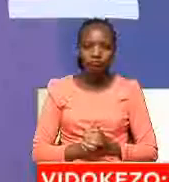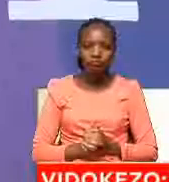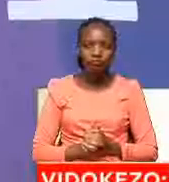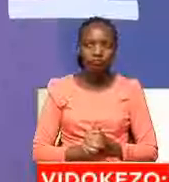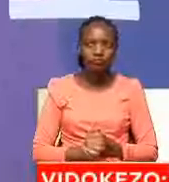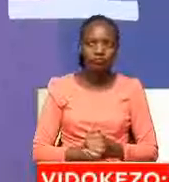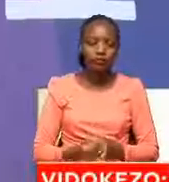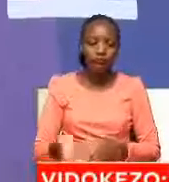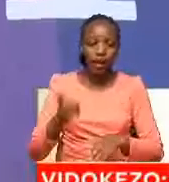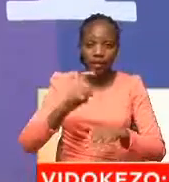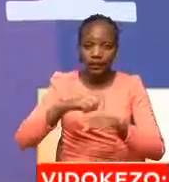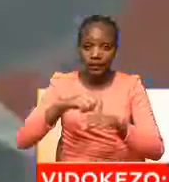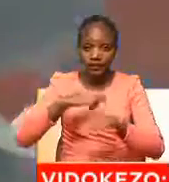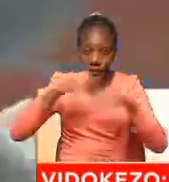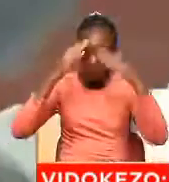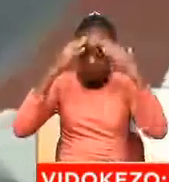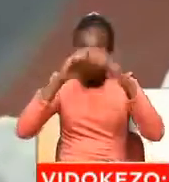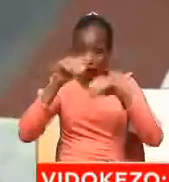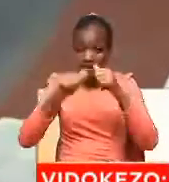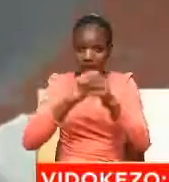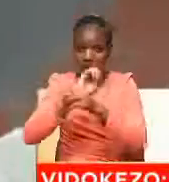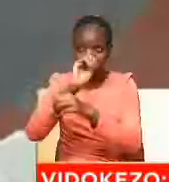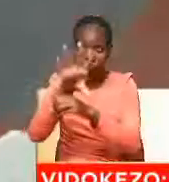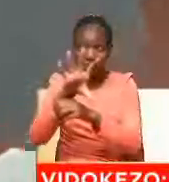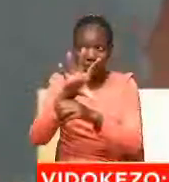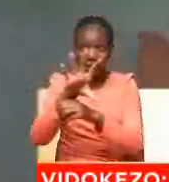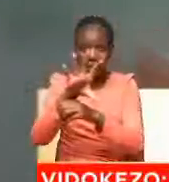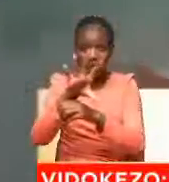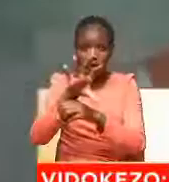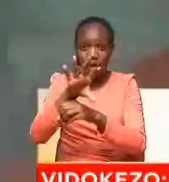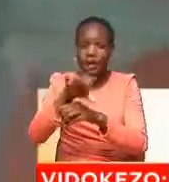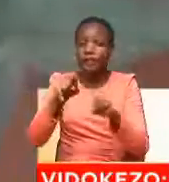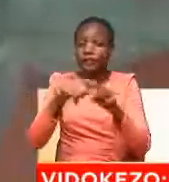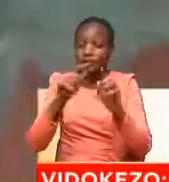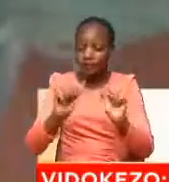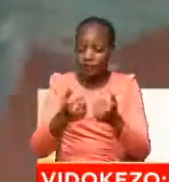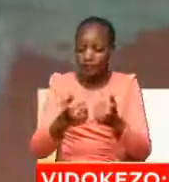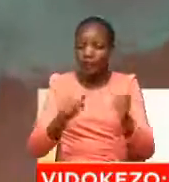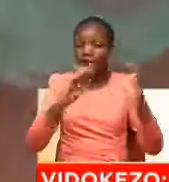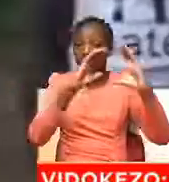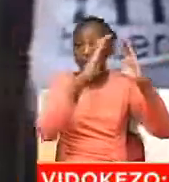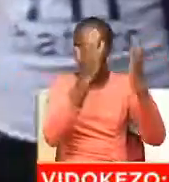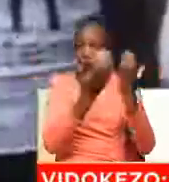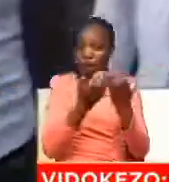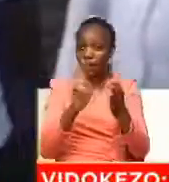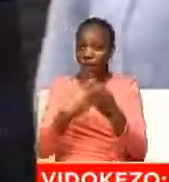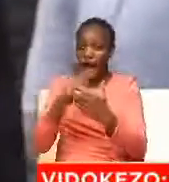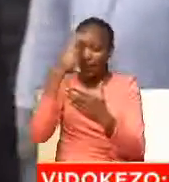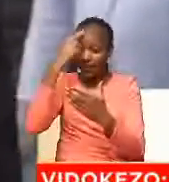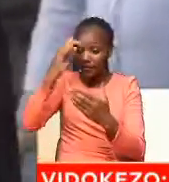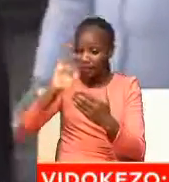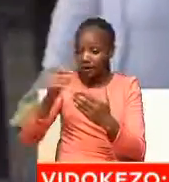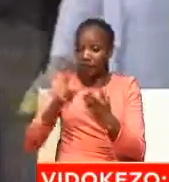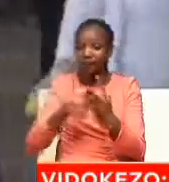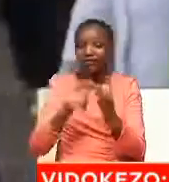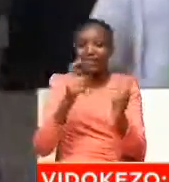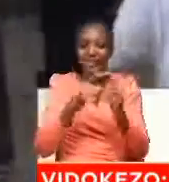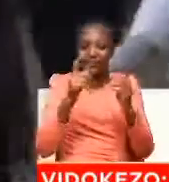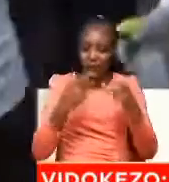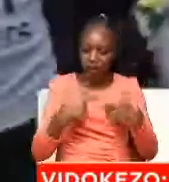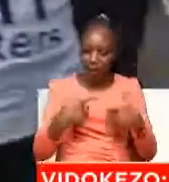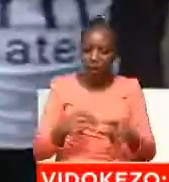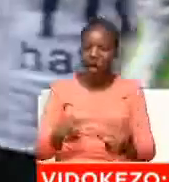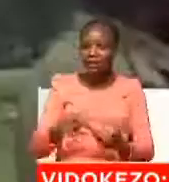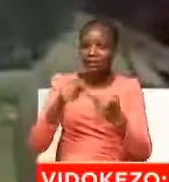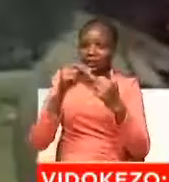Juhudi za kukabili maambukizi ya corona zinaendelea nchini. Kaunti ya Narok imeanza upimaji wa watu haswa